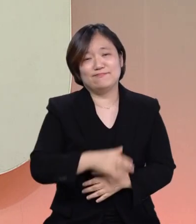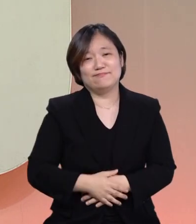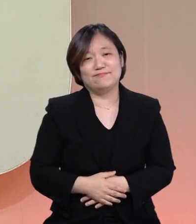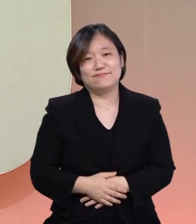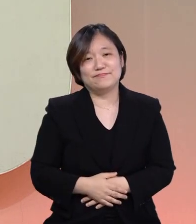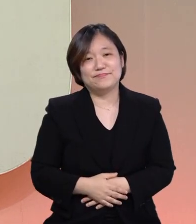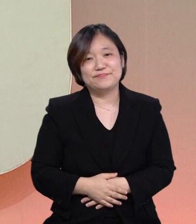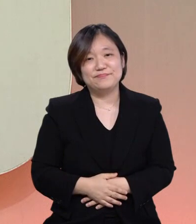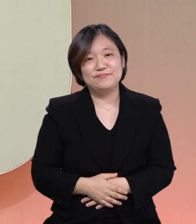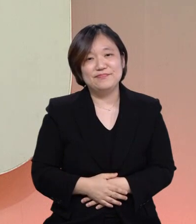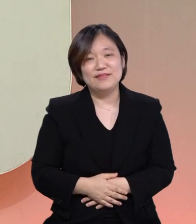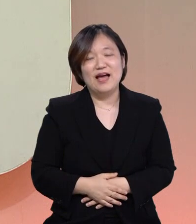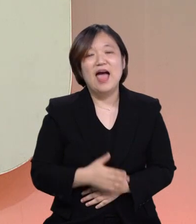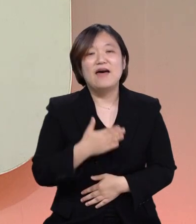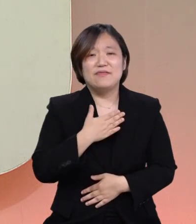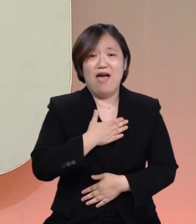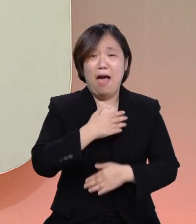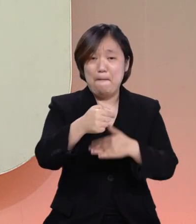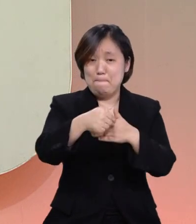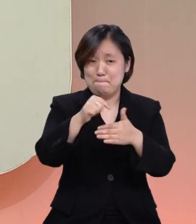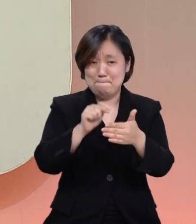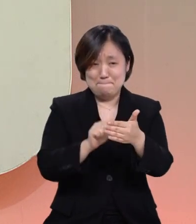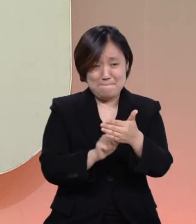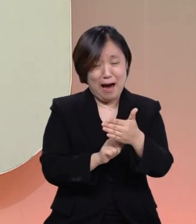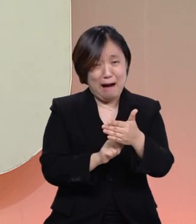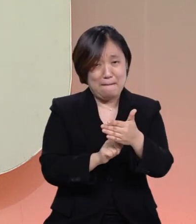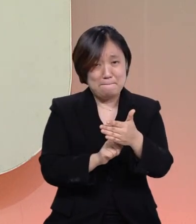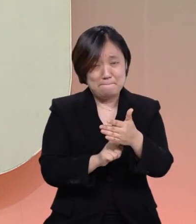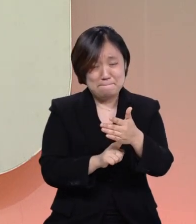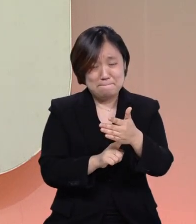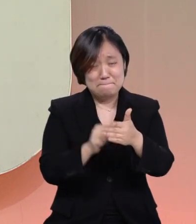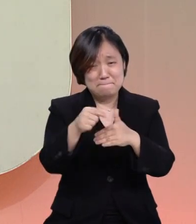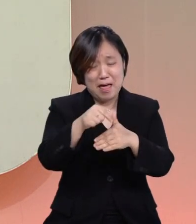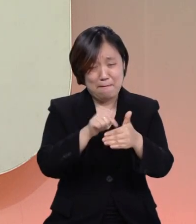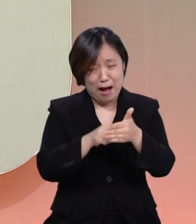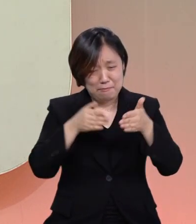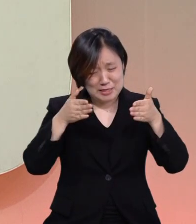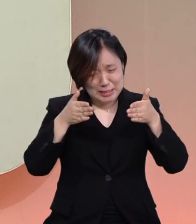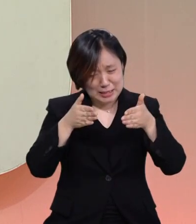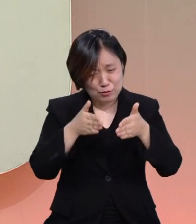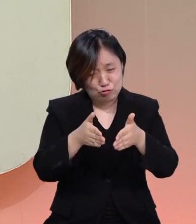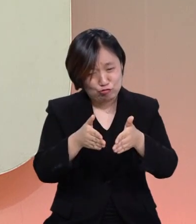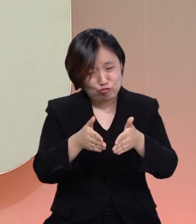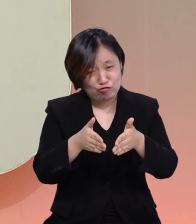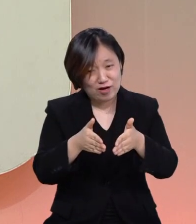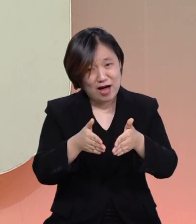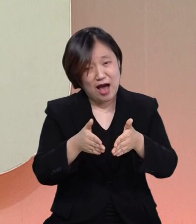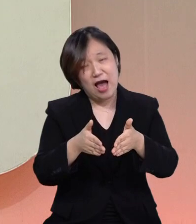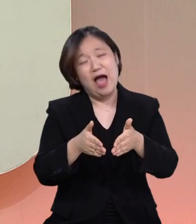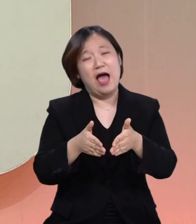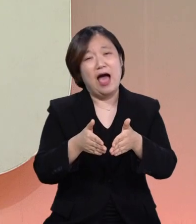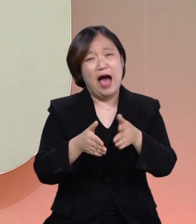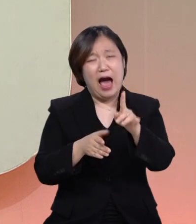그래서 내 마음을 하나로 모아서 내 마음을 하나로 집중해서 한결같은